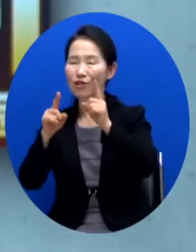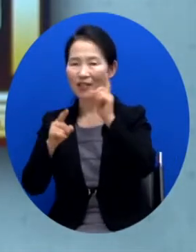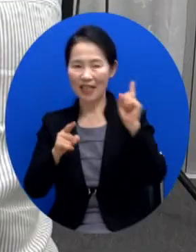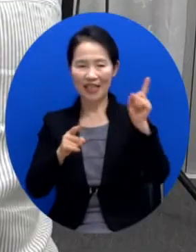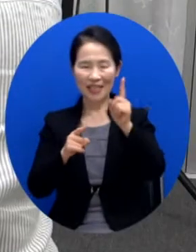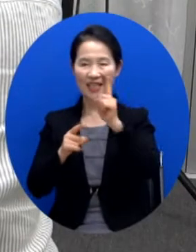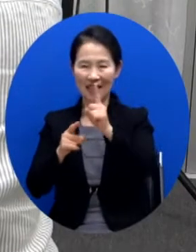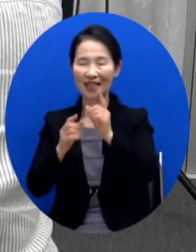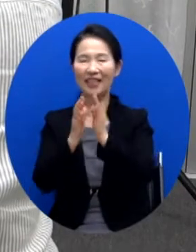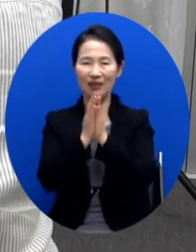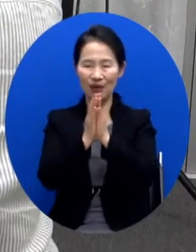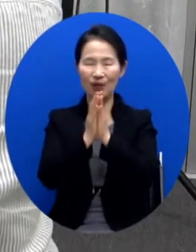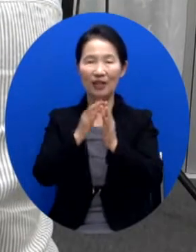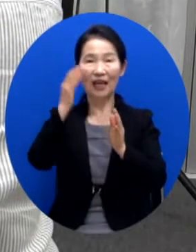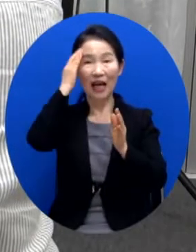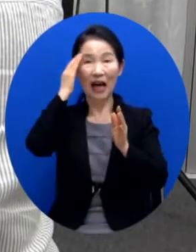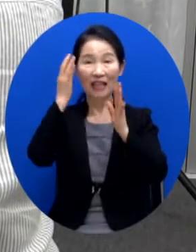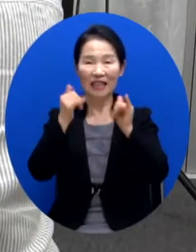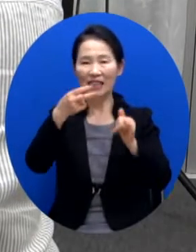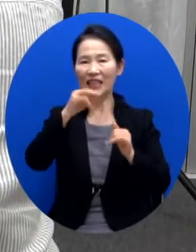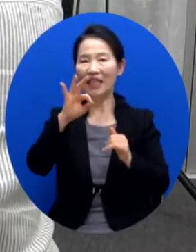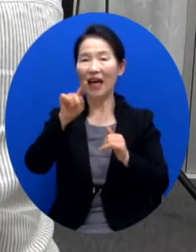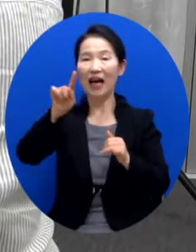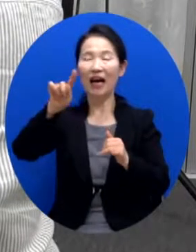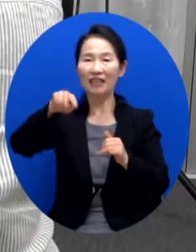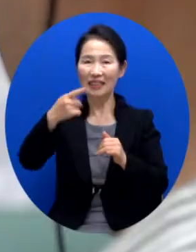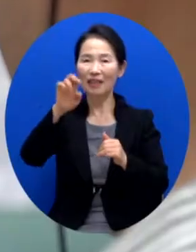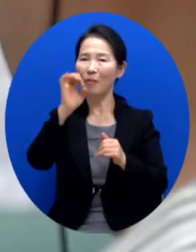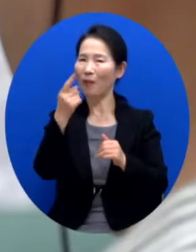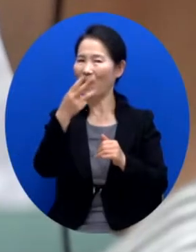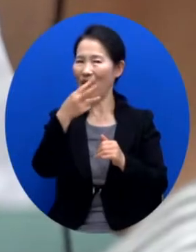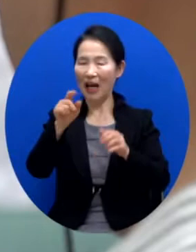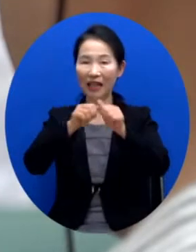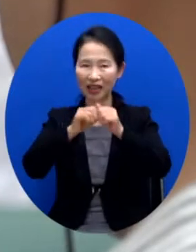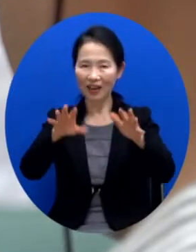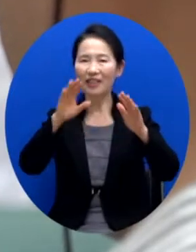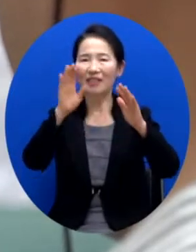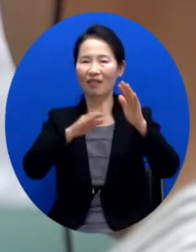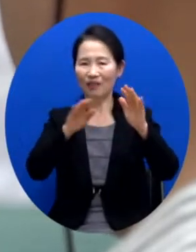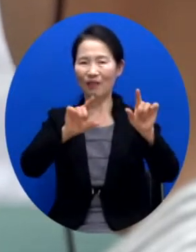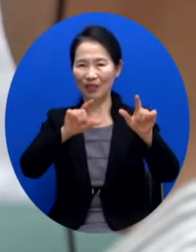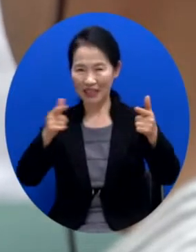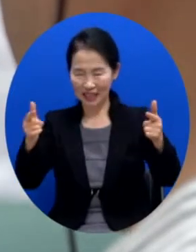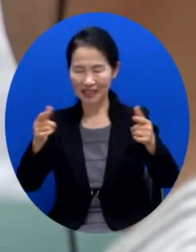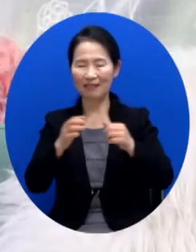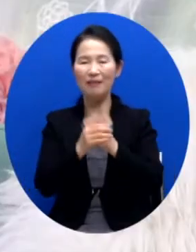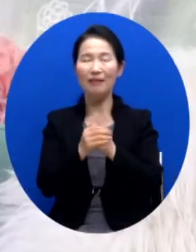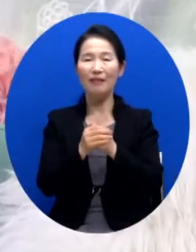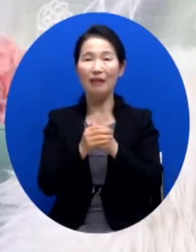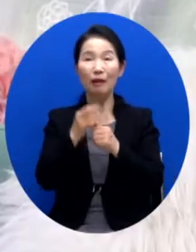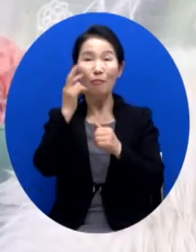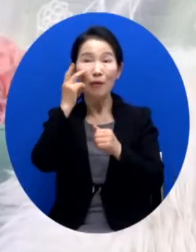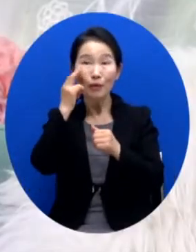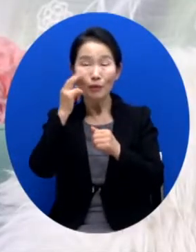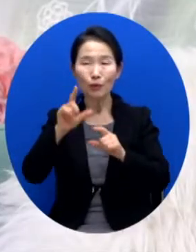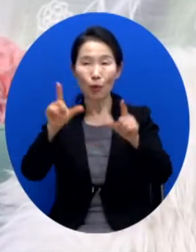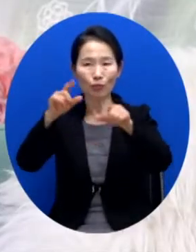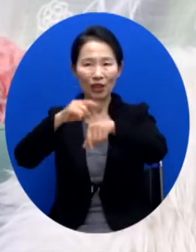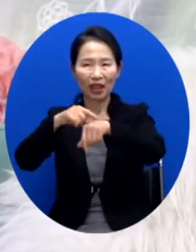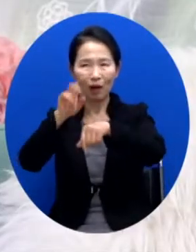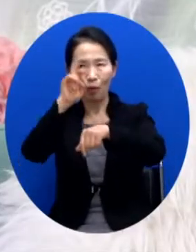디아스포라 들이 이 시대의 회복을 위해 함께 기도하는 연합사 역으로 미국 동부 시간 오후 1시에 맞춰